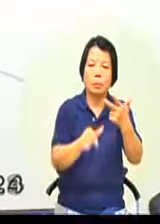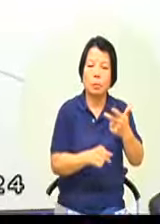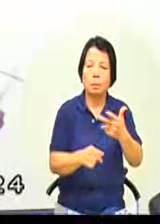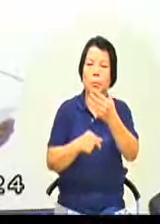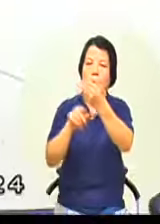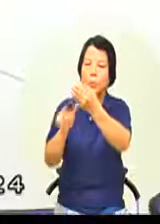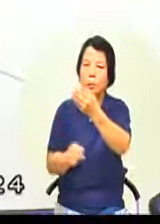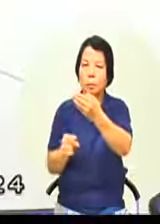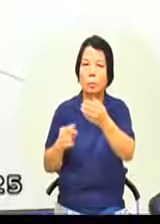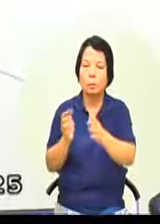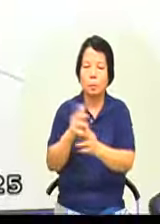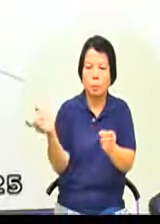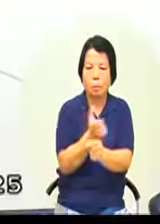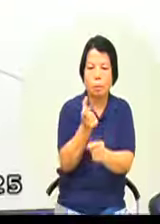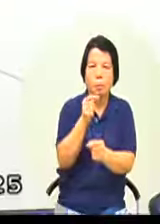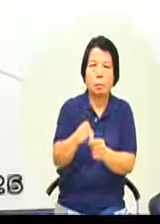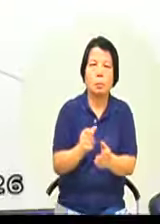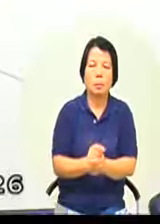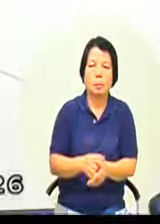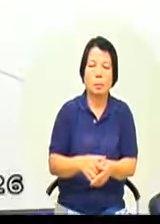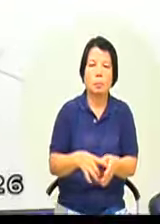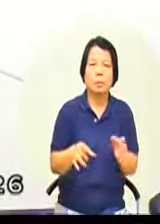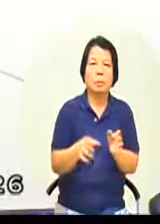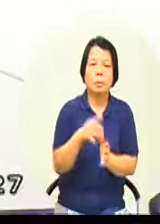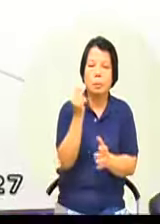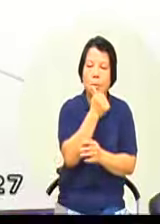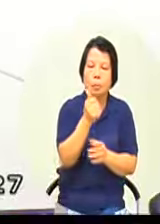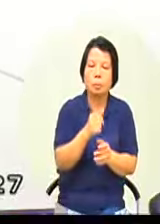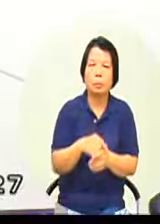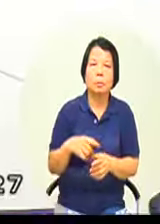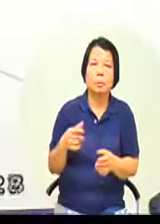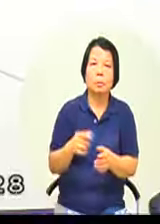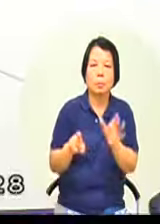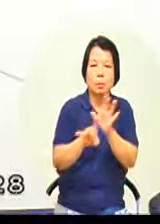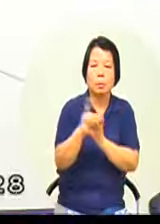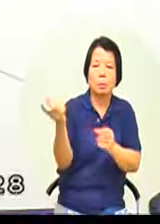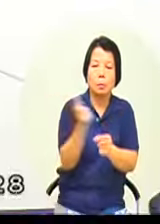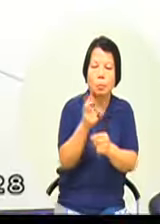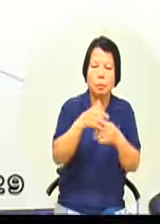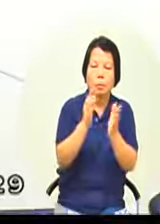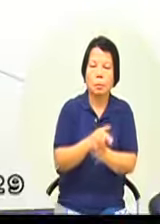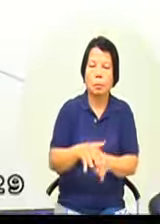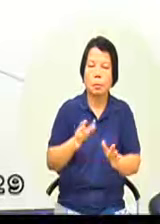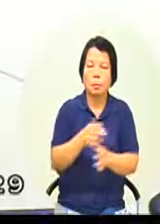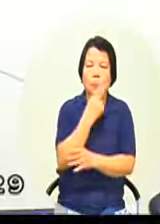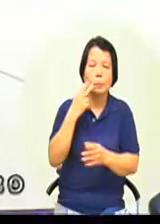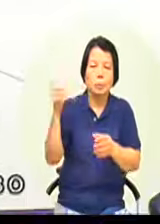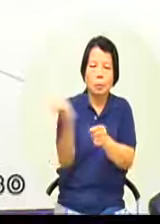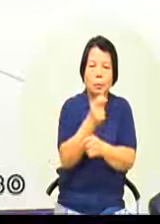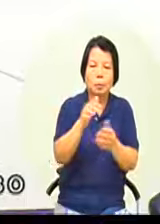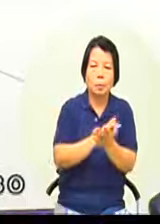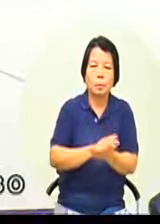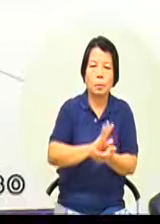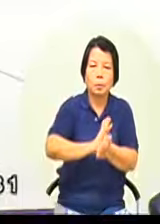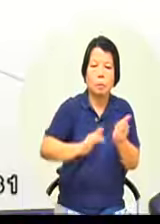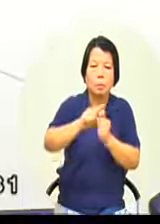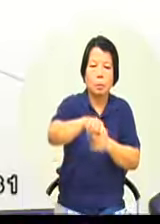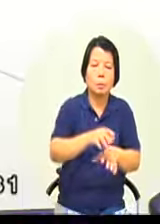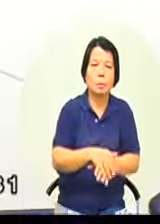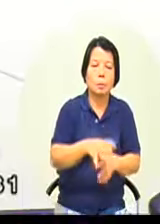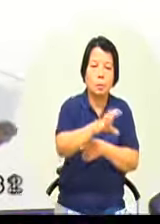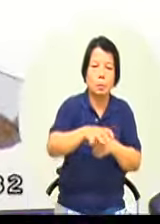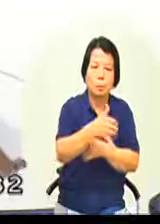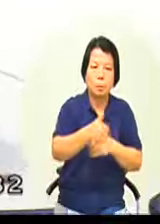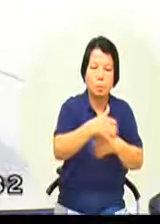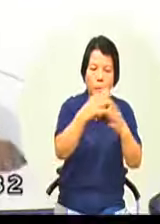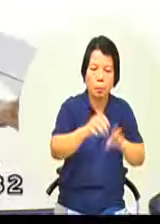7月到9月的台风，莫兰蒂台风，然后后面的几个台风跟豪雨，造成农民的一个大大的损失啊。